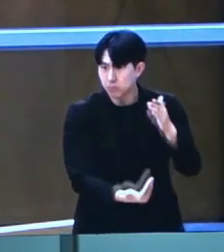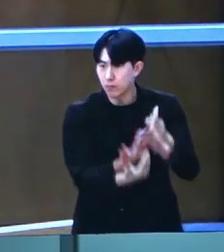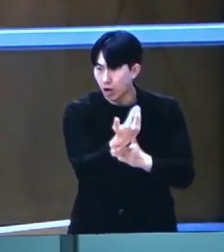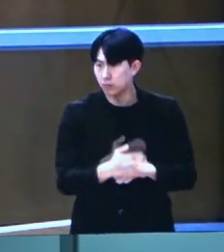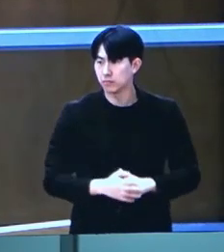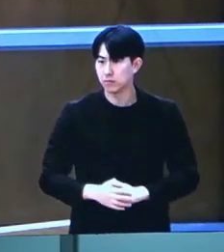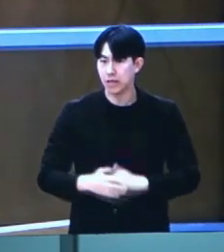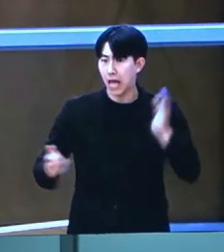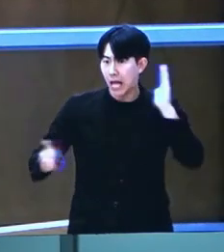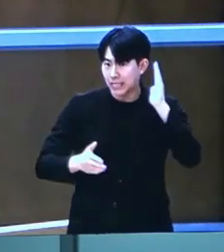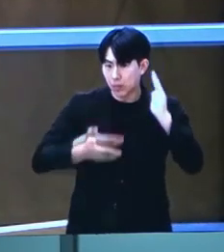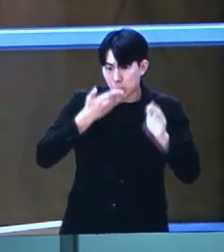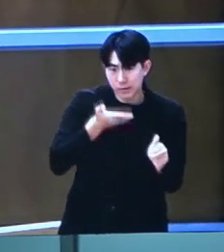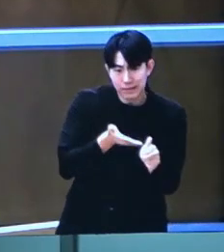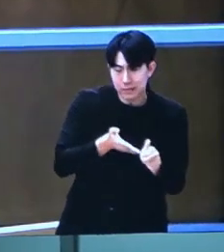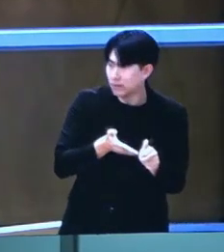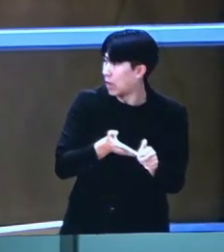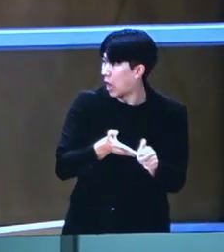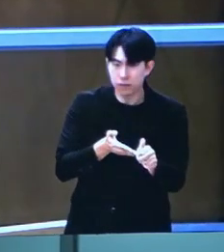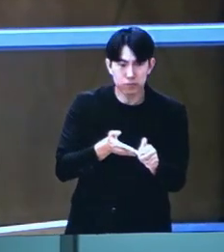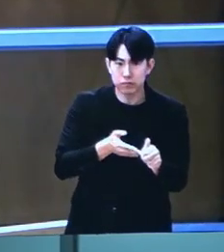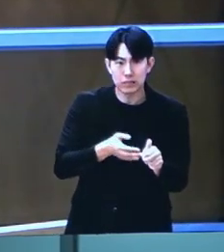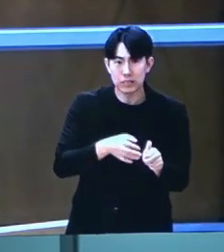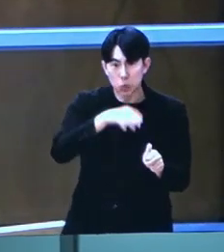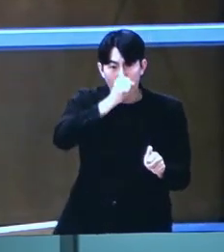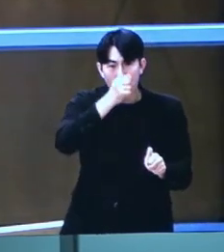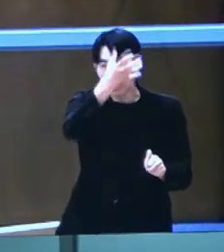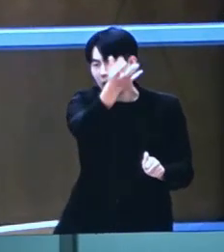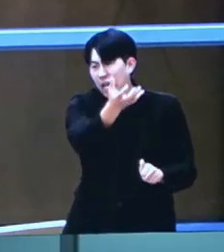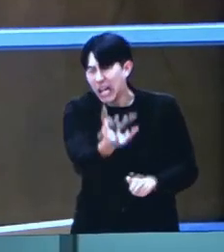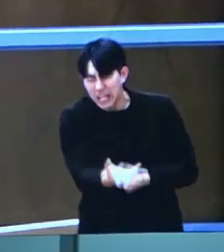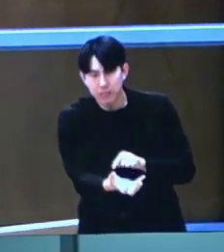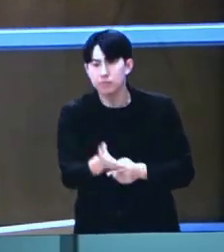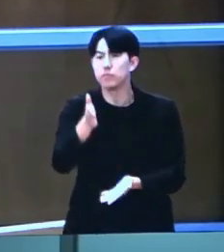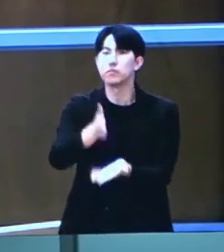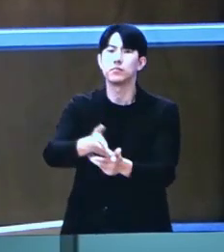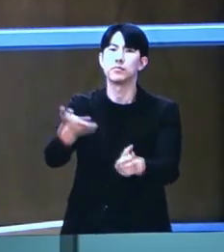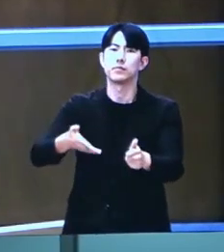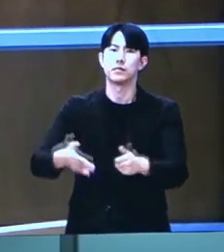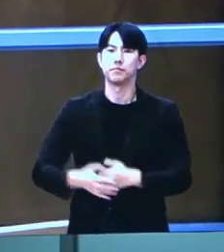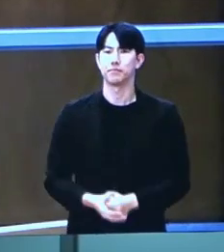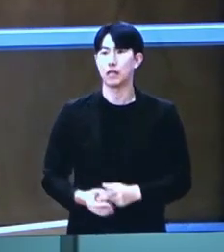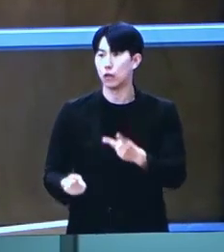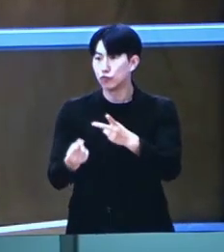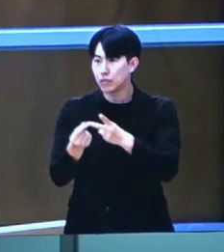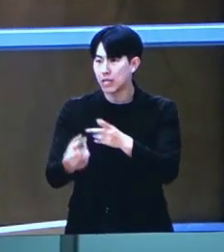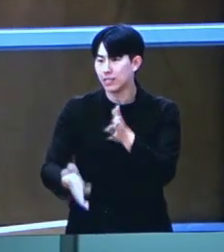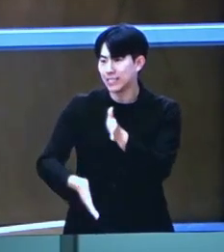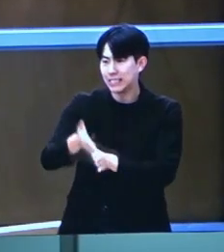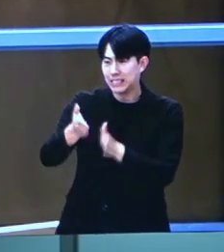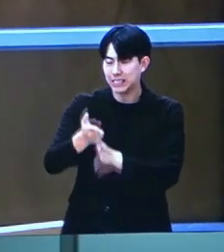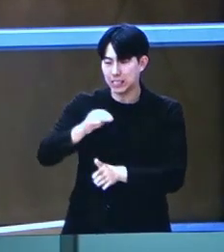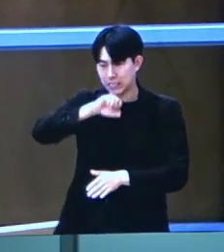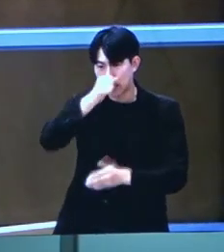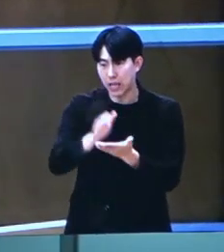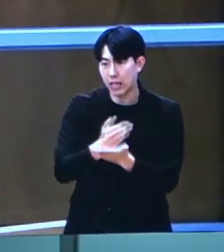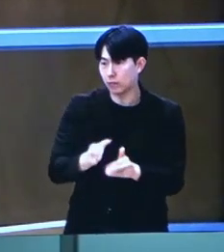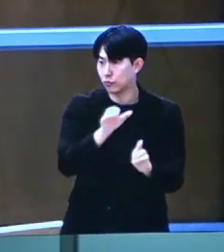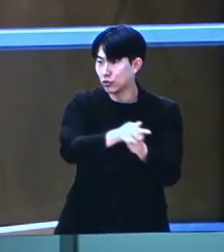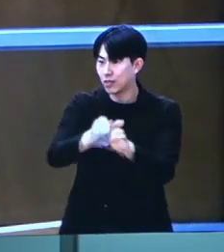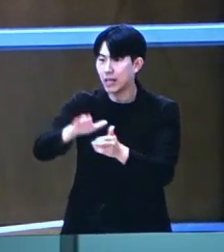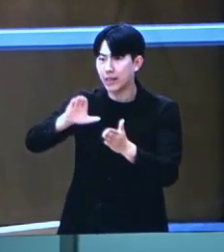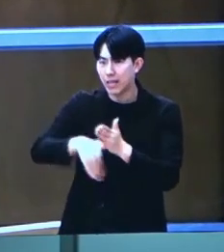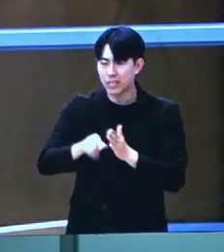우리 아이들의 급식이 위협받는 일이 없도록 하기 위함입니다. 둘째, 시군 분담에 있어 기목을 명확히